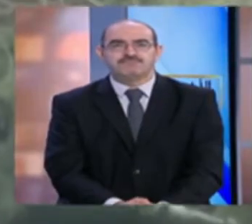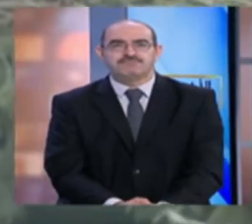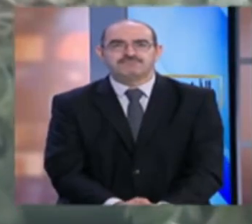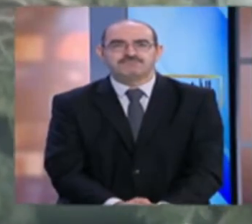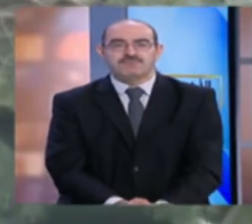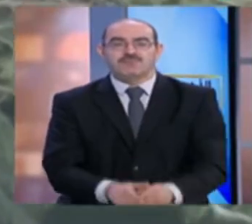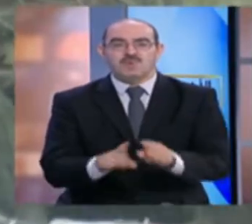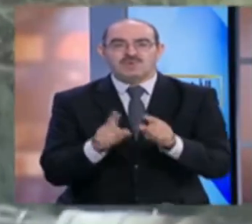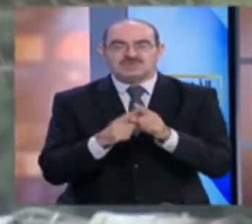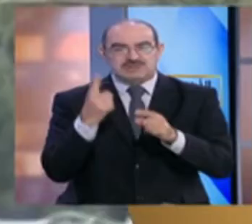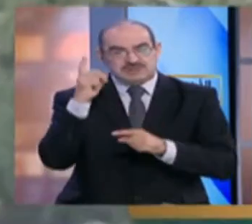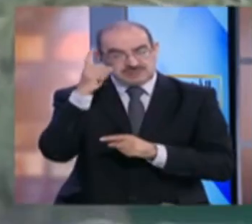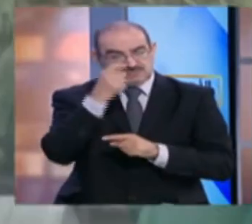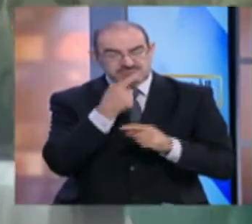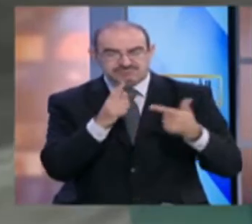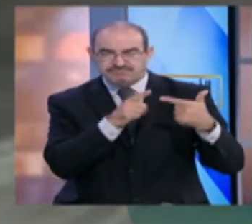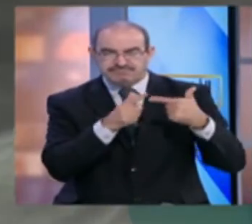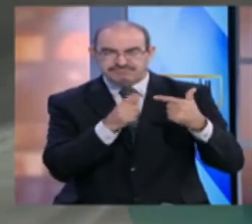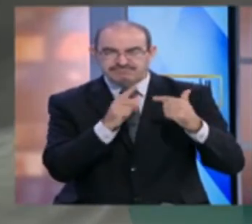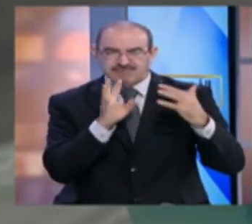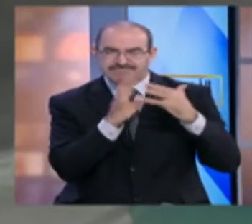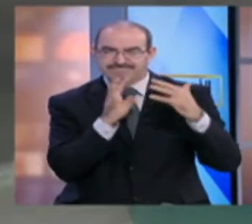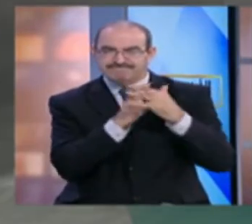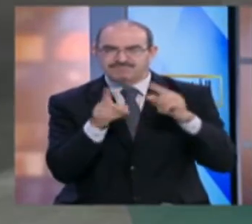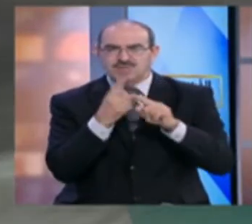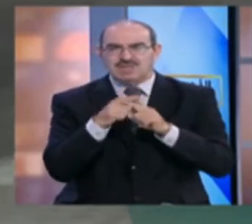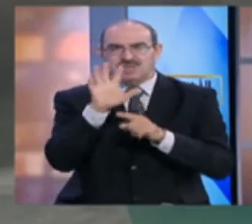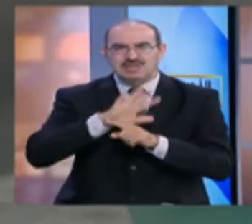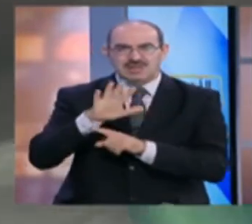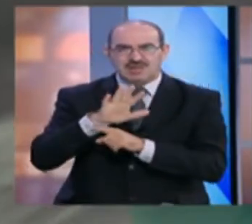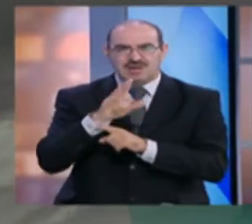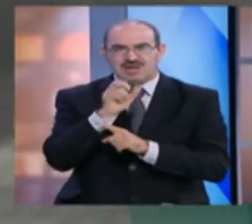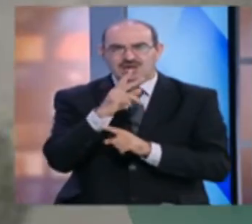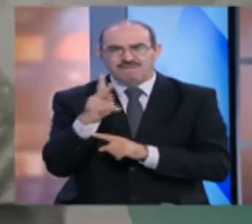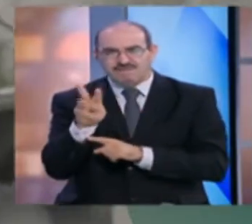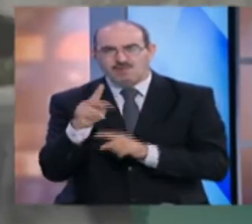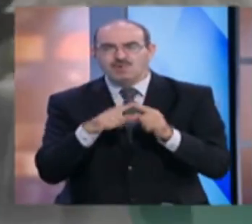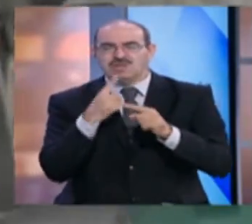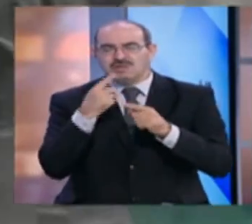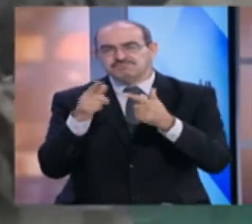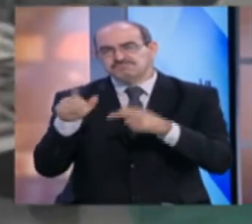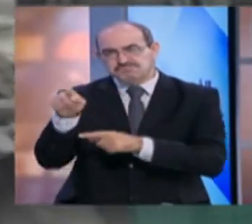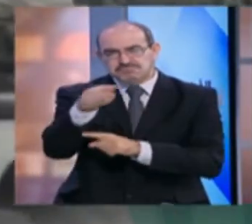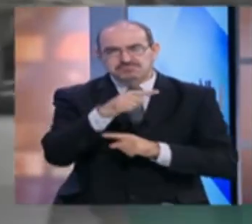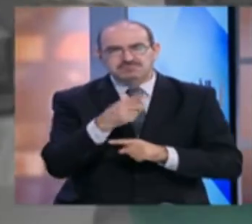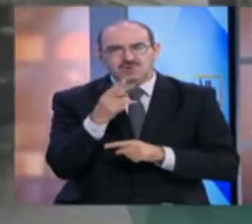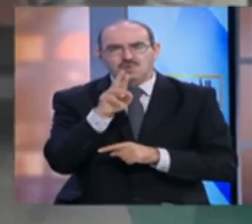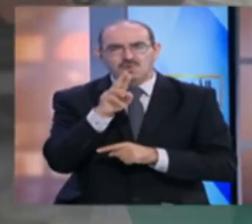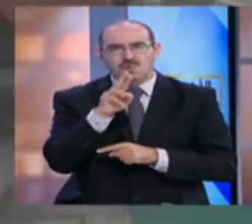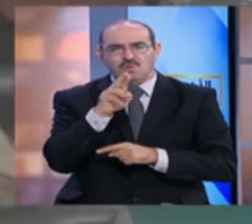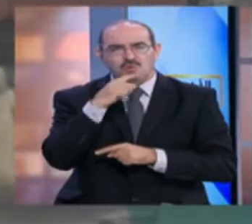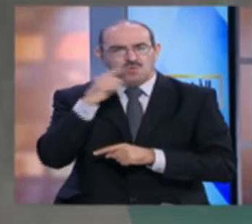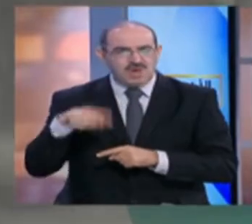رغم ضراوه المعارك بين الجيشين الروسي والاوكراني في محيط العاصمه كييف ونواحي شتى من اوكرانيا، تمكنت